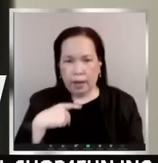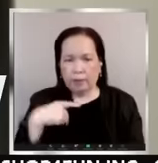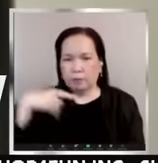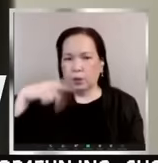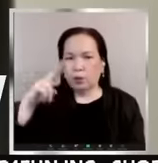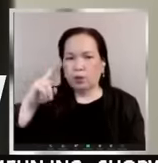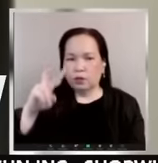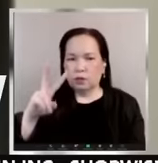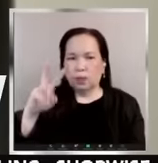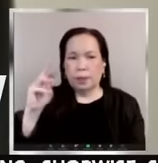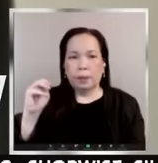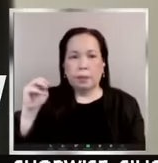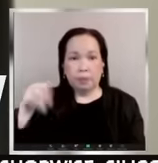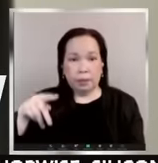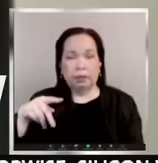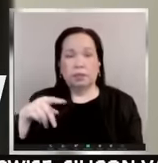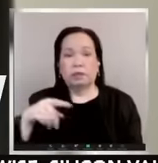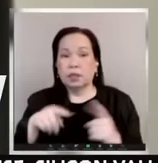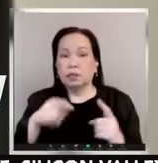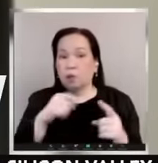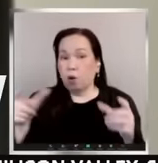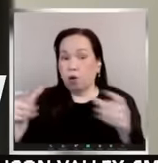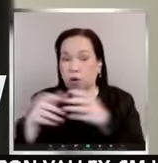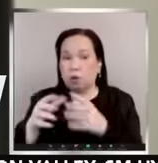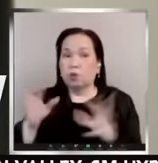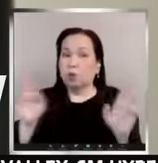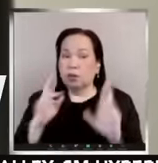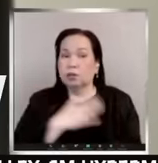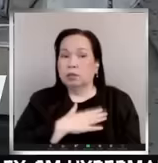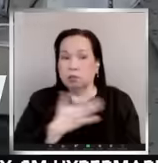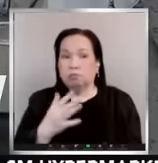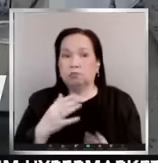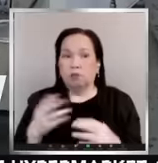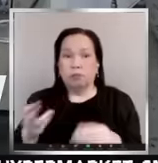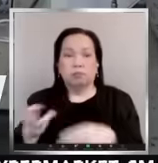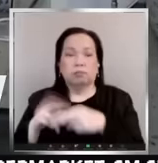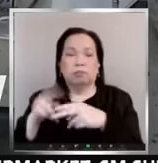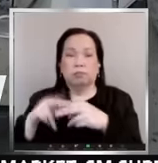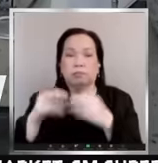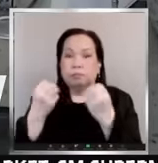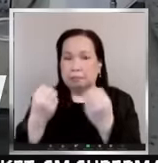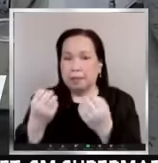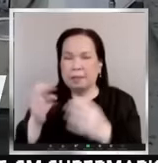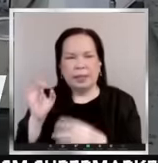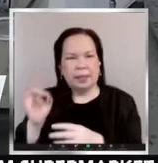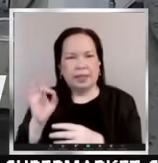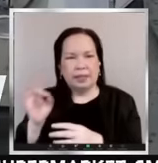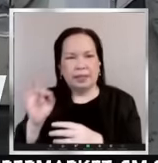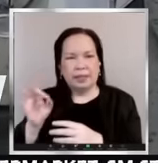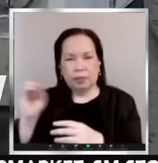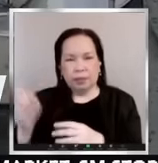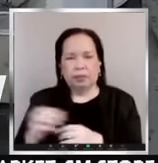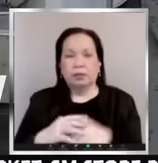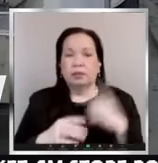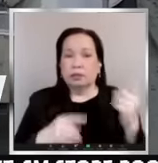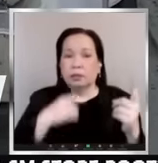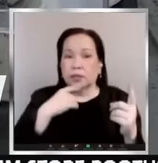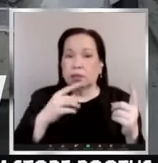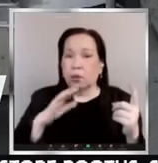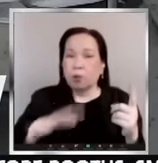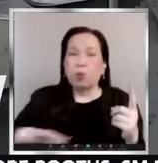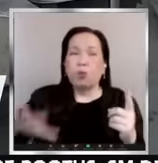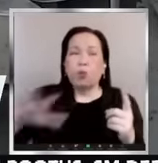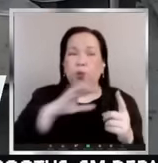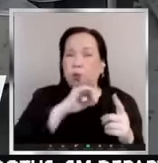ay sasang-ayon na at makikipag-cooperate, aakyat po tayo ng at least 80. Hakbang sana para matapos ang welga nito ang pulong ng